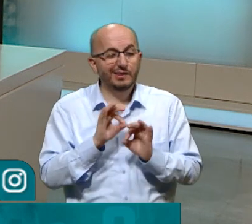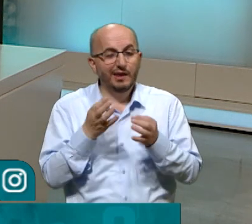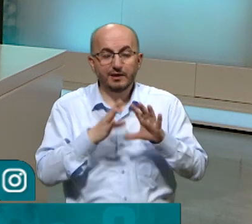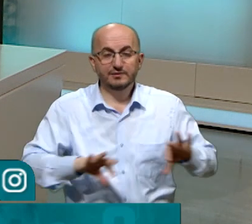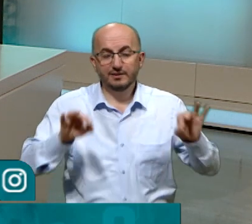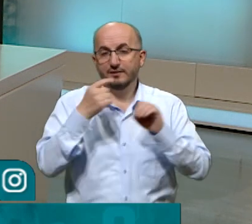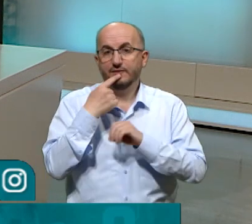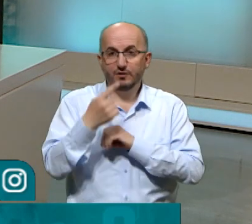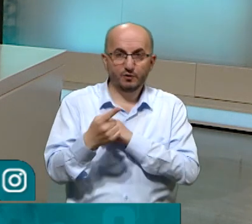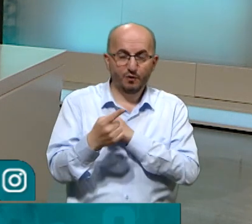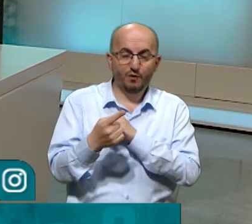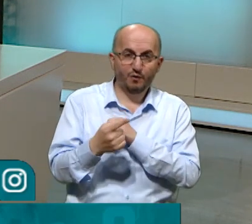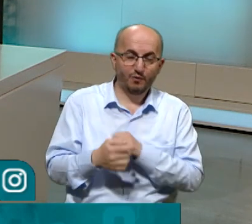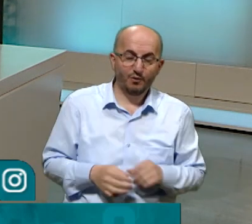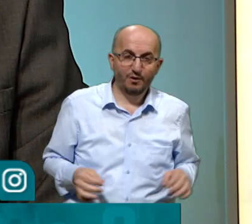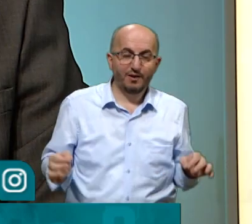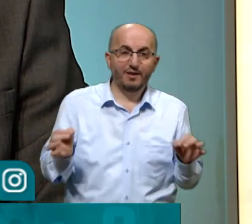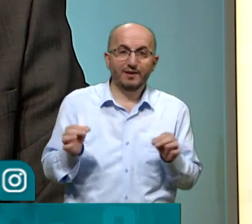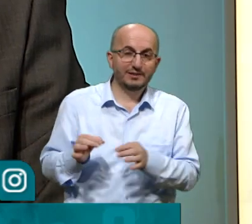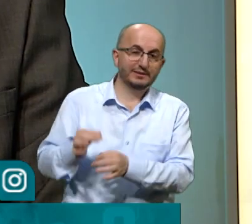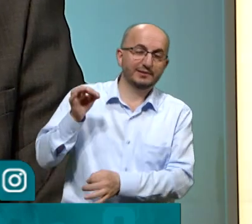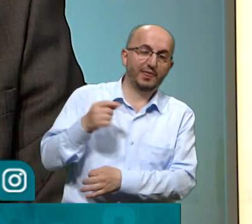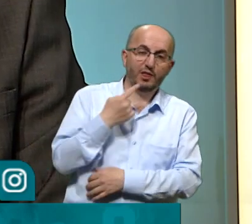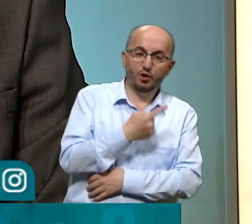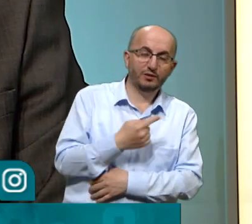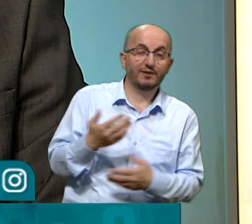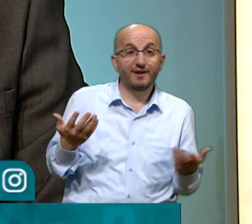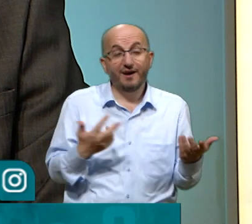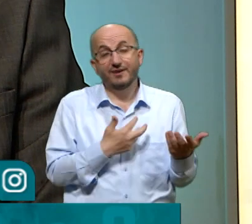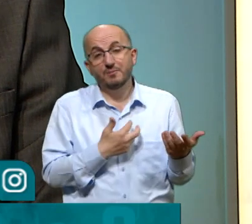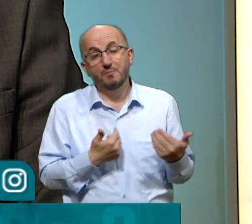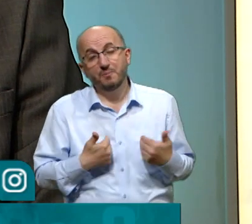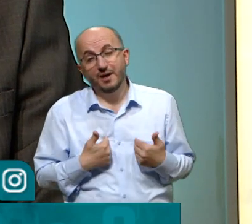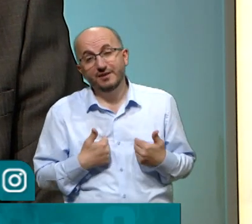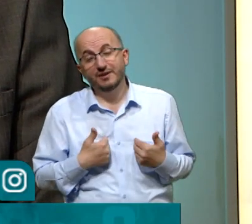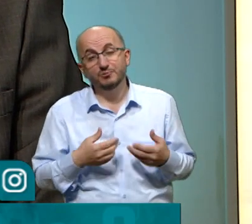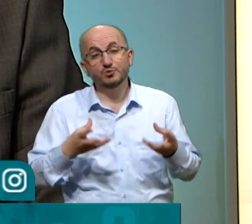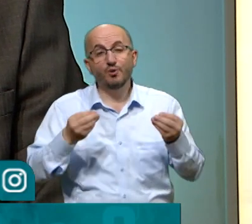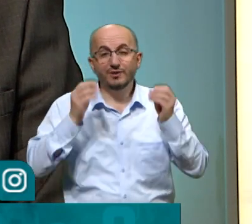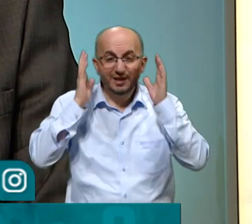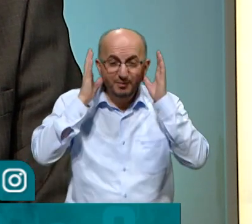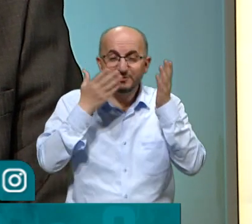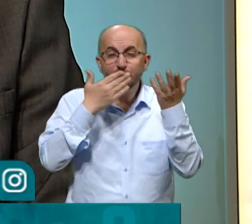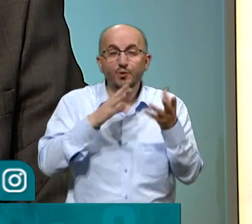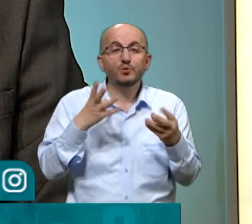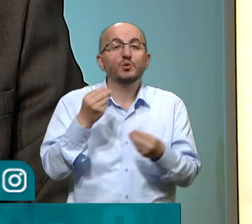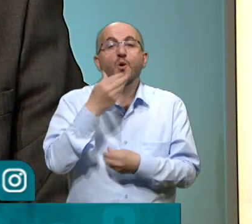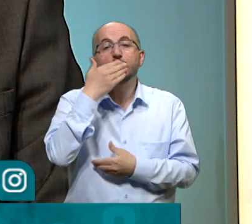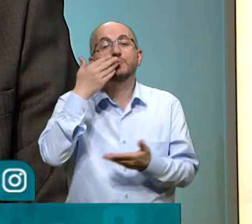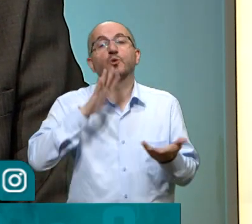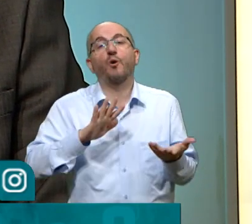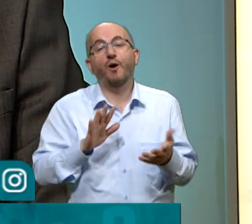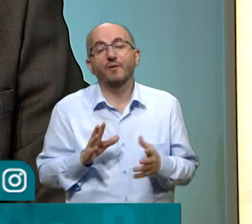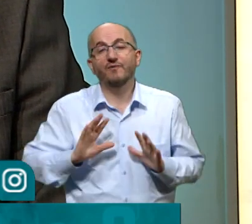hazırladın diyor Bedevi diyor ki Ya Resulallah Benim ne çok namazım var ne çok orucum